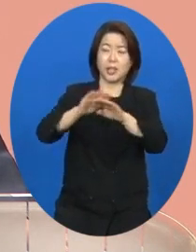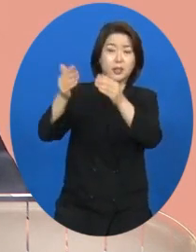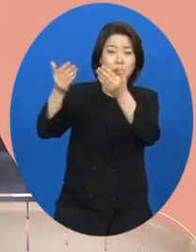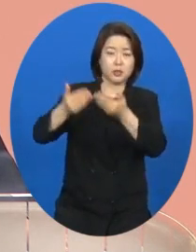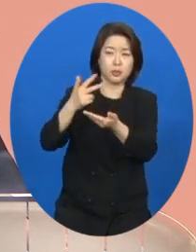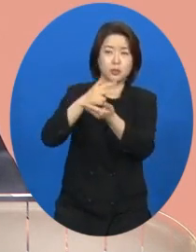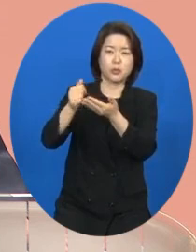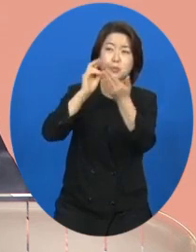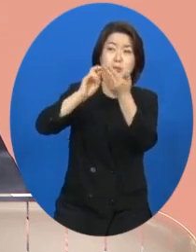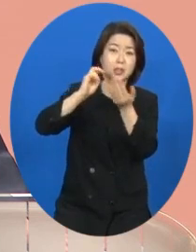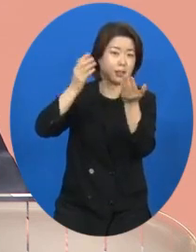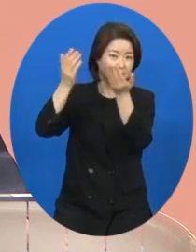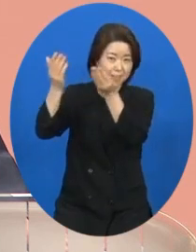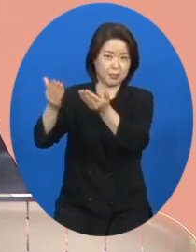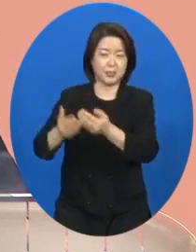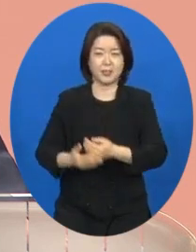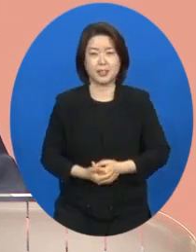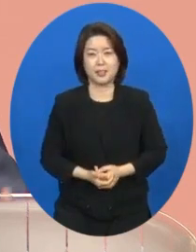주님을 찬양합니다.